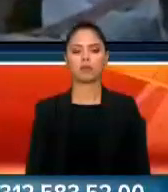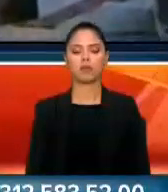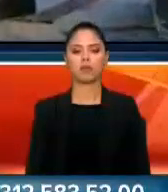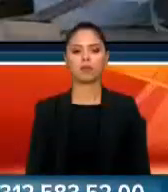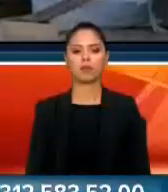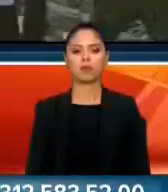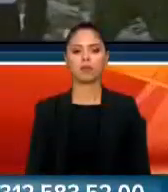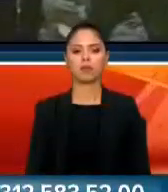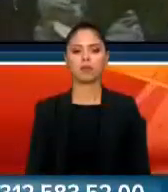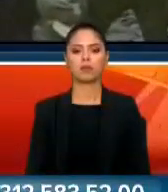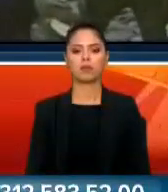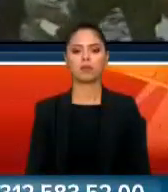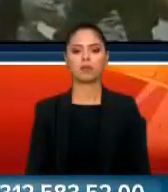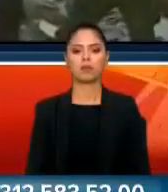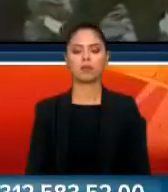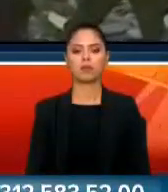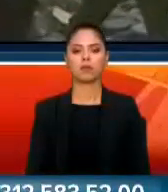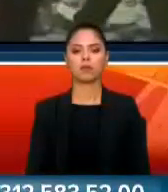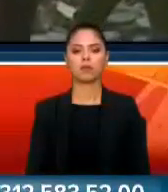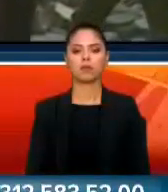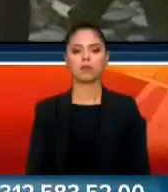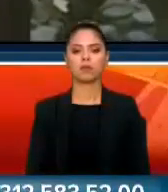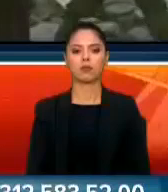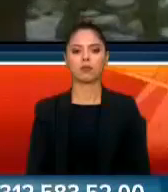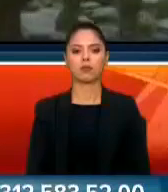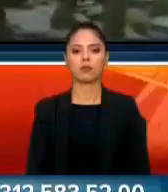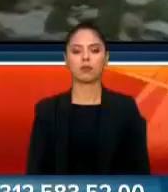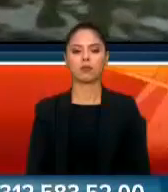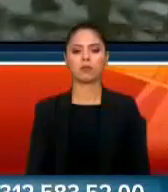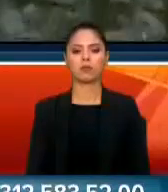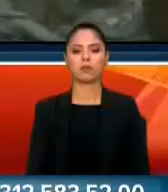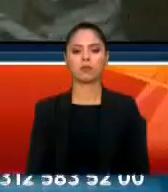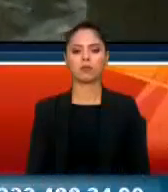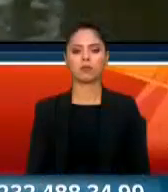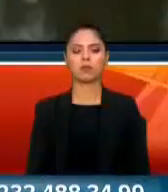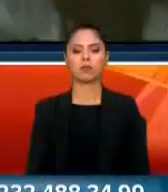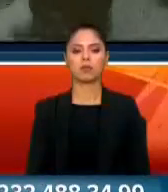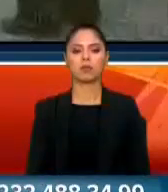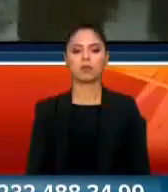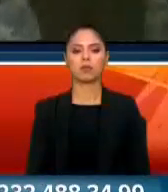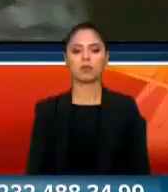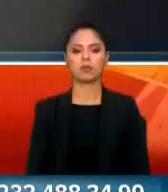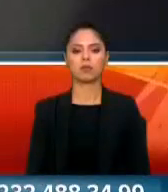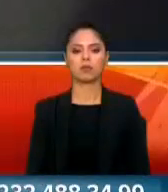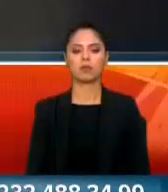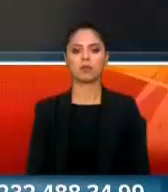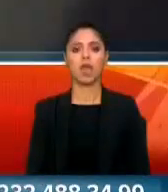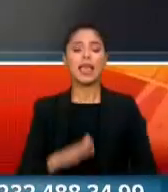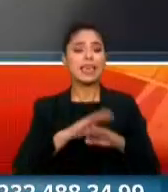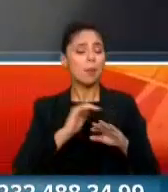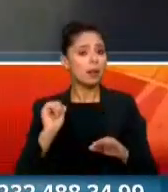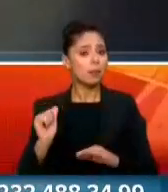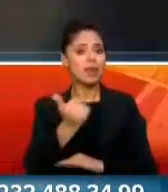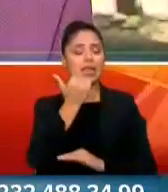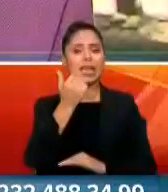bir enerji biriktiriyor dolayısıyla bir gün bu enerjini Akça çıkartacak sıcak depremde yapılması